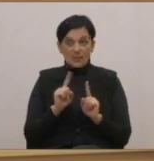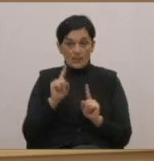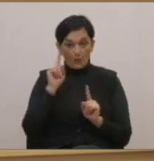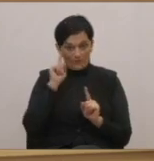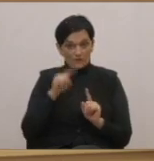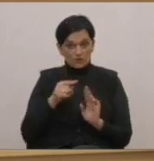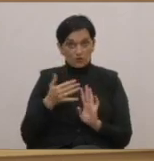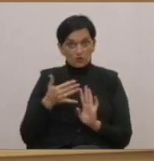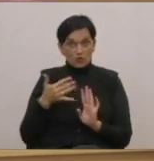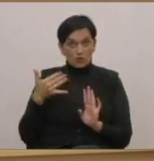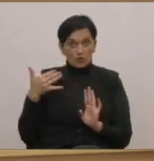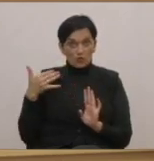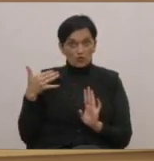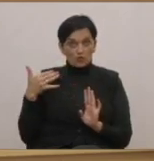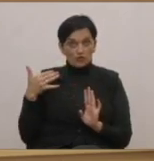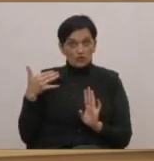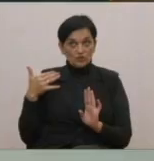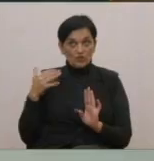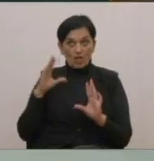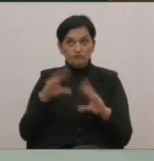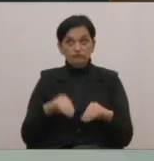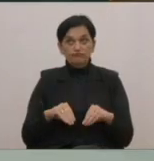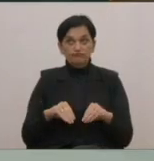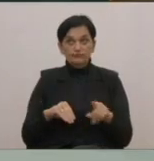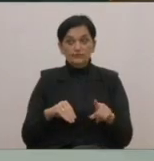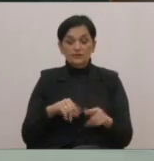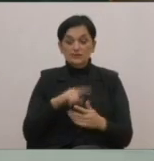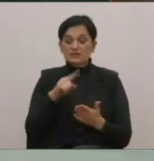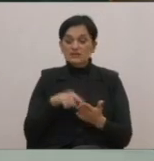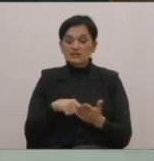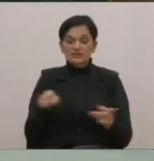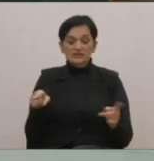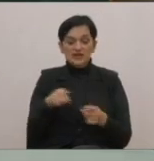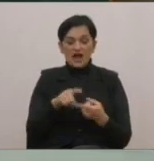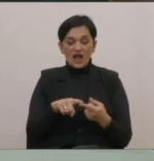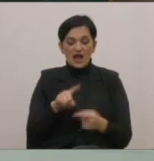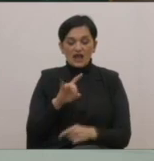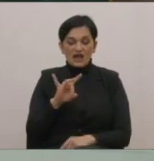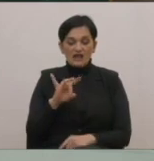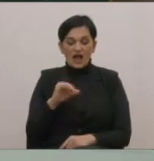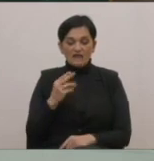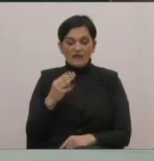de. Ari tarihe va gansa chilosakit. Alexander Akuyashvili.